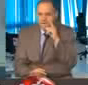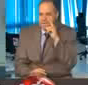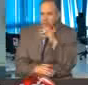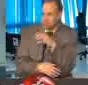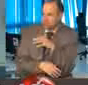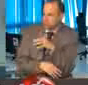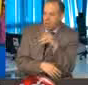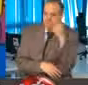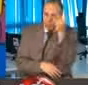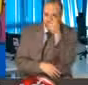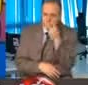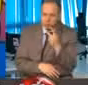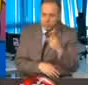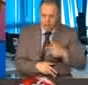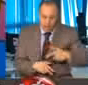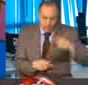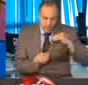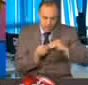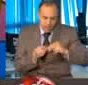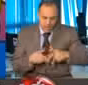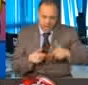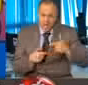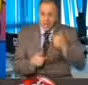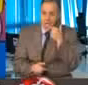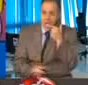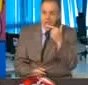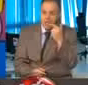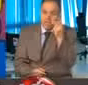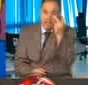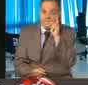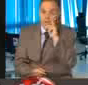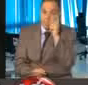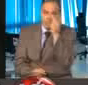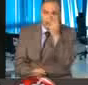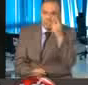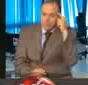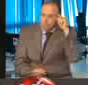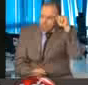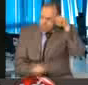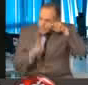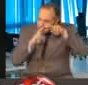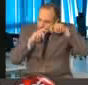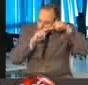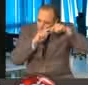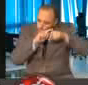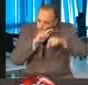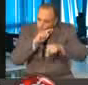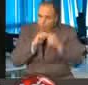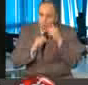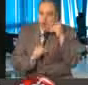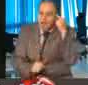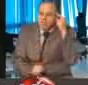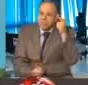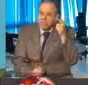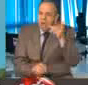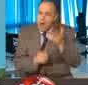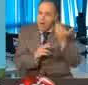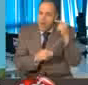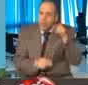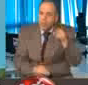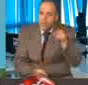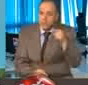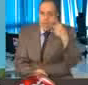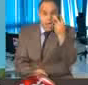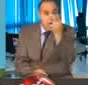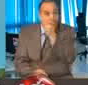اندفاعها، انشغالها بالحياة. هي ريشة رسامة تعمقت في الوجود، في الموجود، في المعروف والمفقود. هي